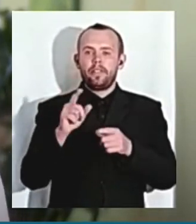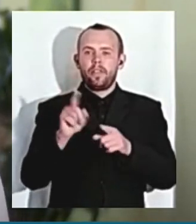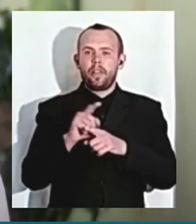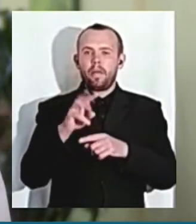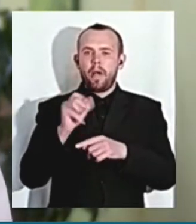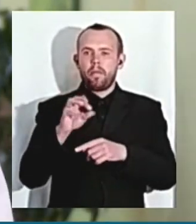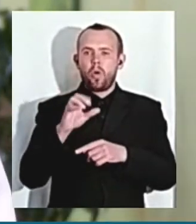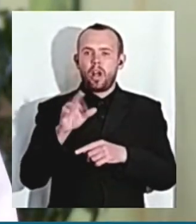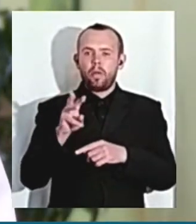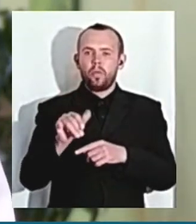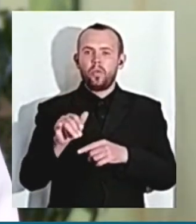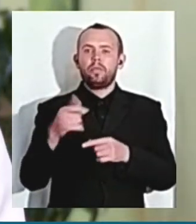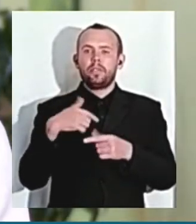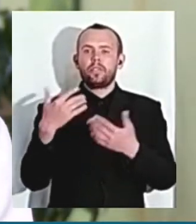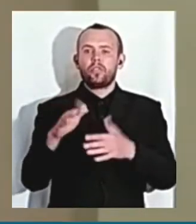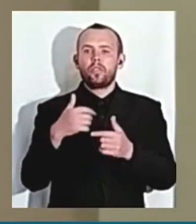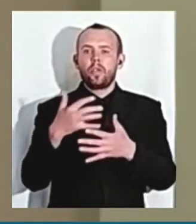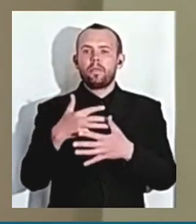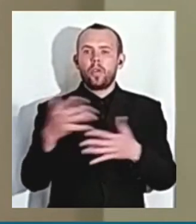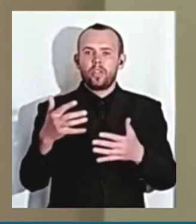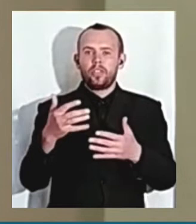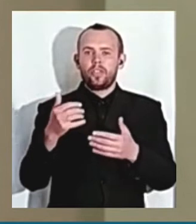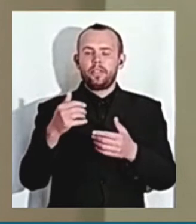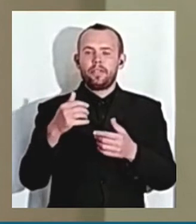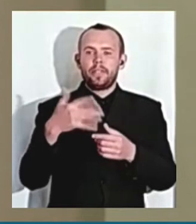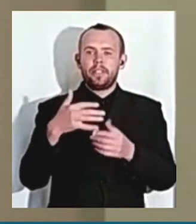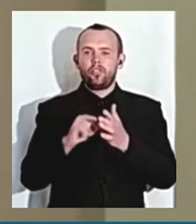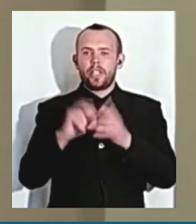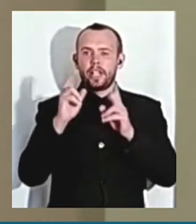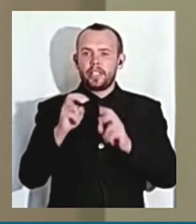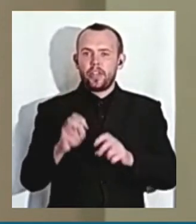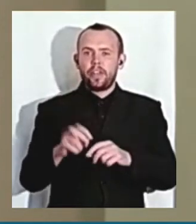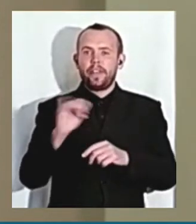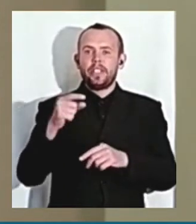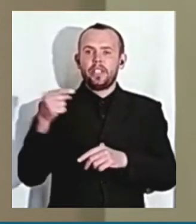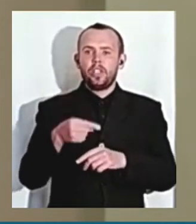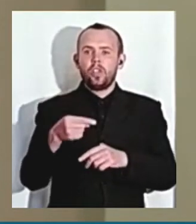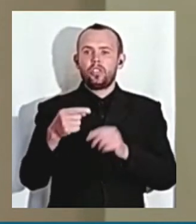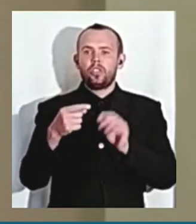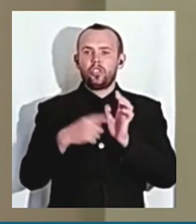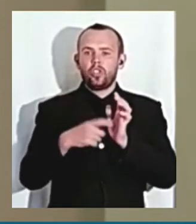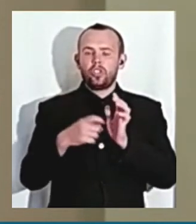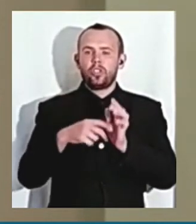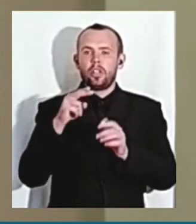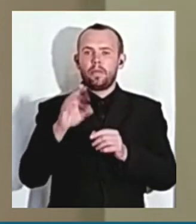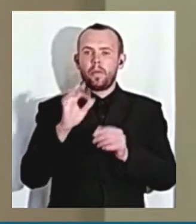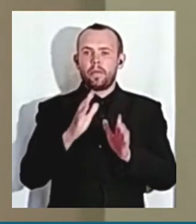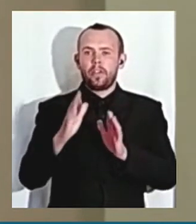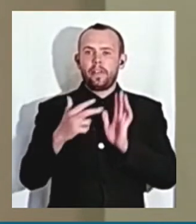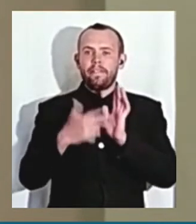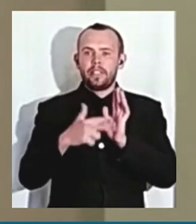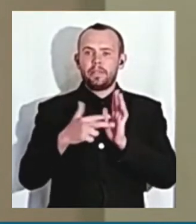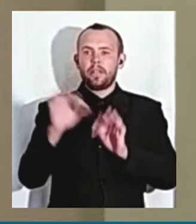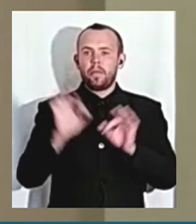у нас більше 1600 дослідувань. Із 1600 у порядку 85% жінок